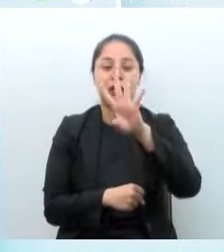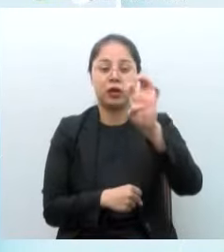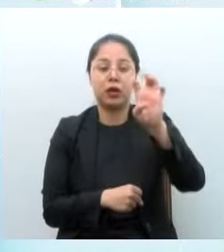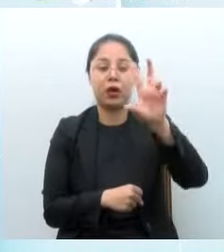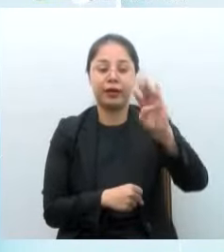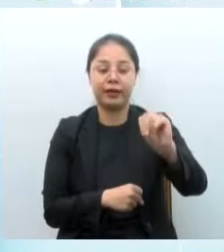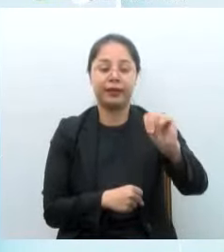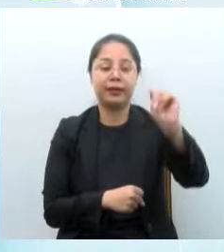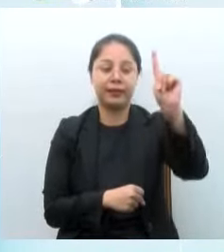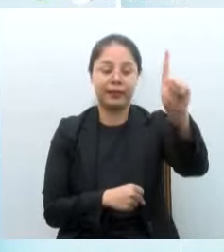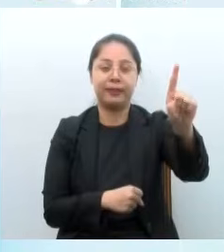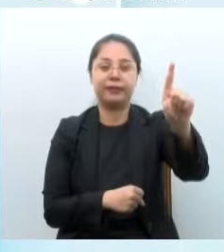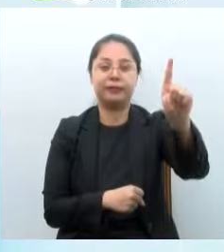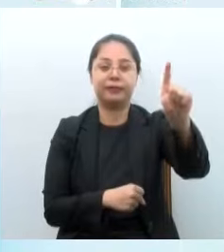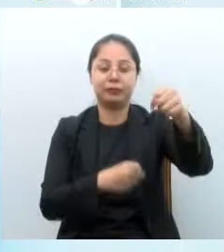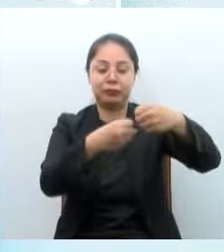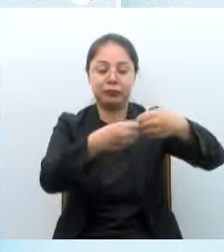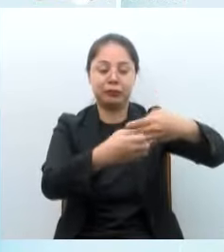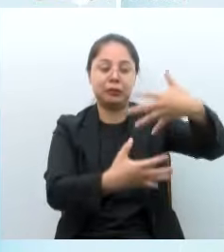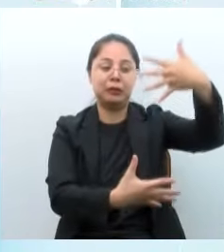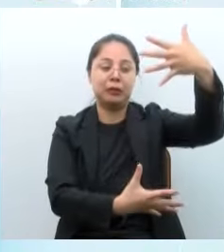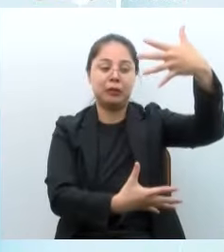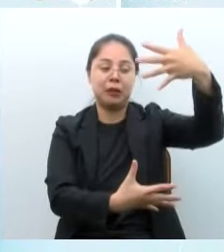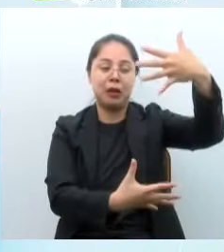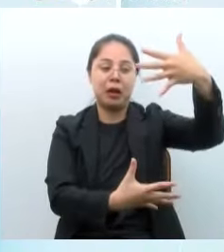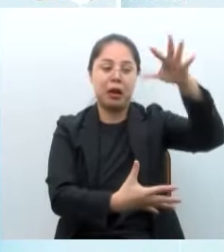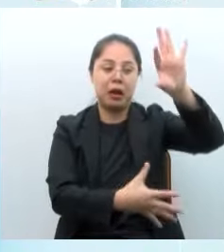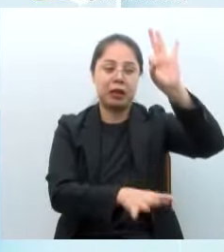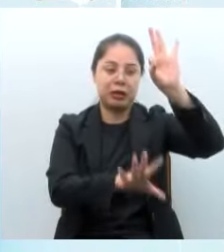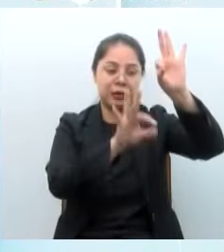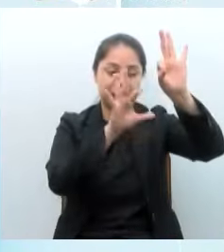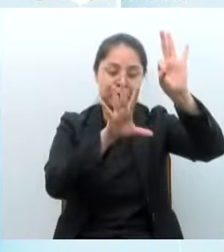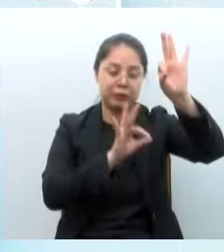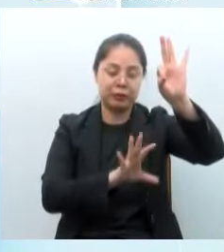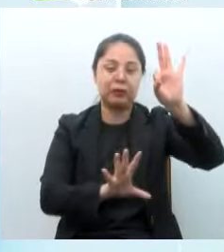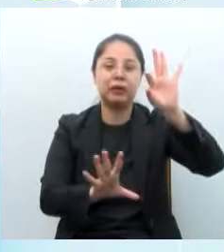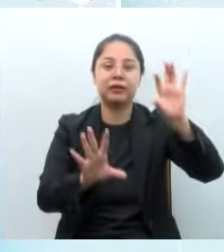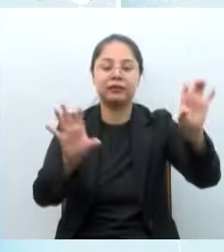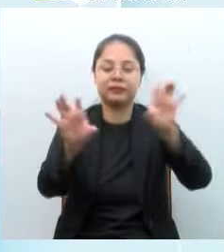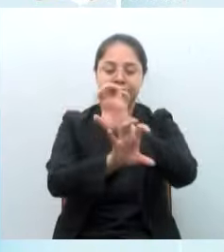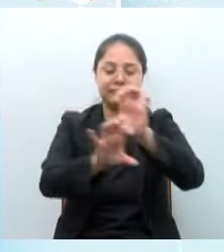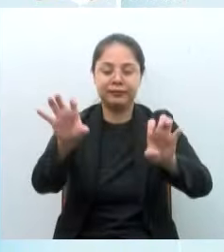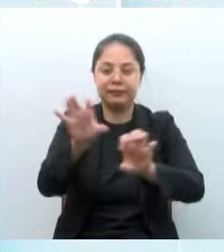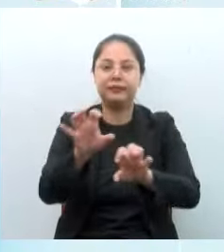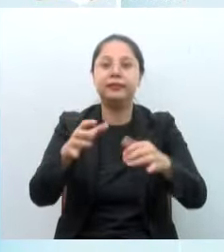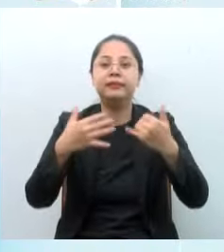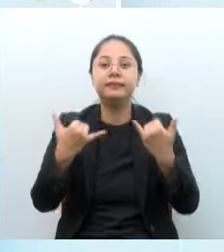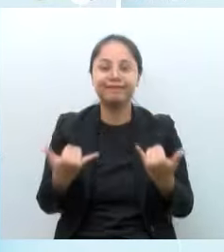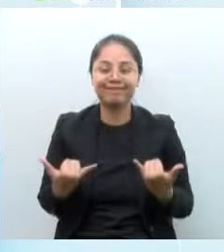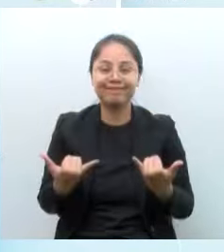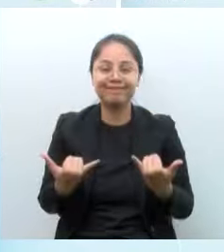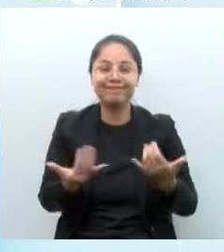ะครับเราก็มาจัดกรุ๊ปเข้าแล้วนะครับแล้วก็ตอนนี้เราก็เชิญ